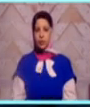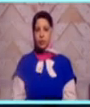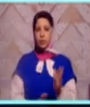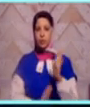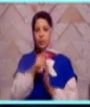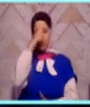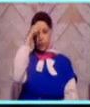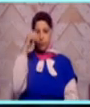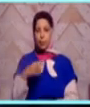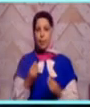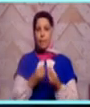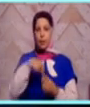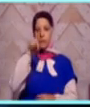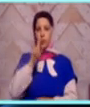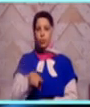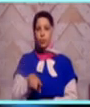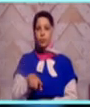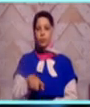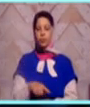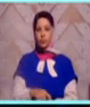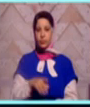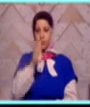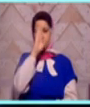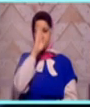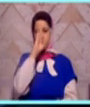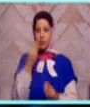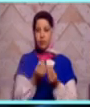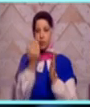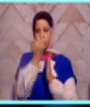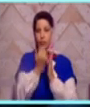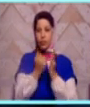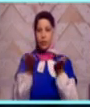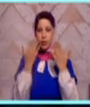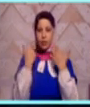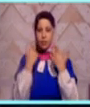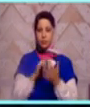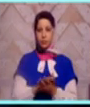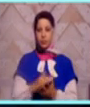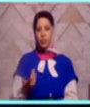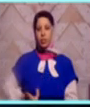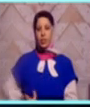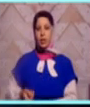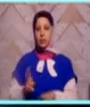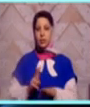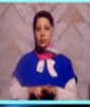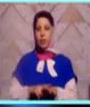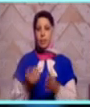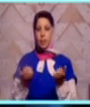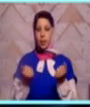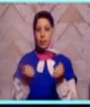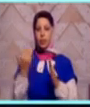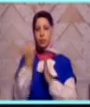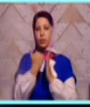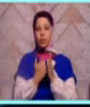يوم الاثنين تبدا تدريجي درجات الحراره تعود للمعدلات، ويمكن كمان مع الثلاث والاربع نحس بانخفاض ملموس، لانها تبدا درجات